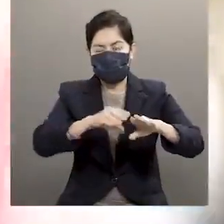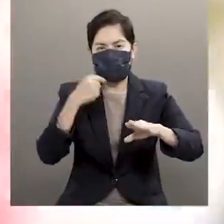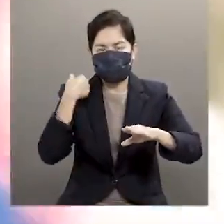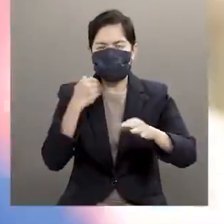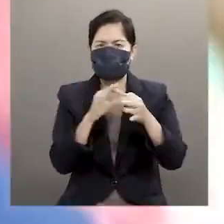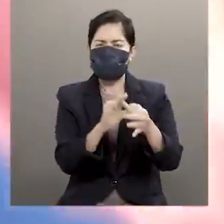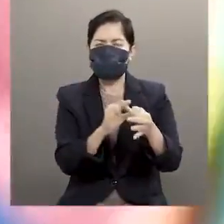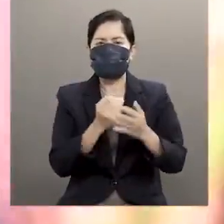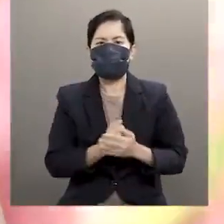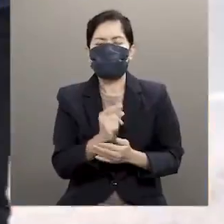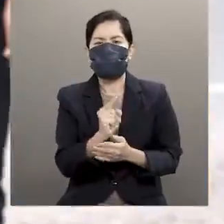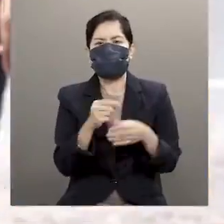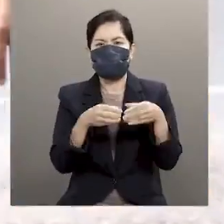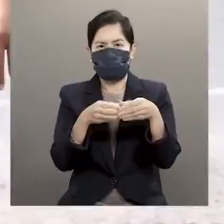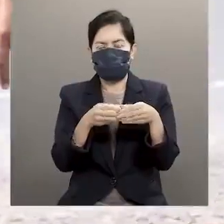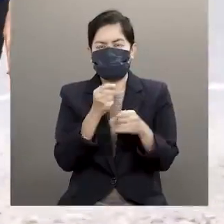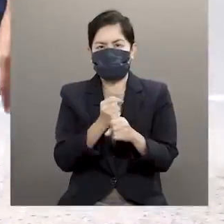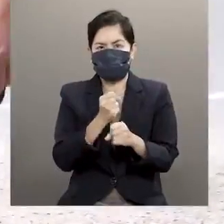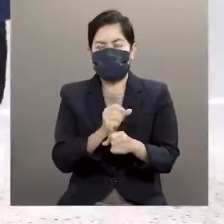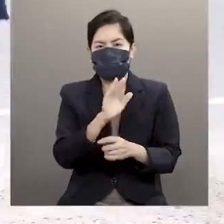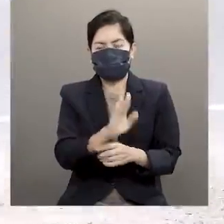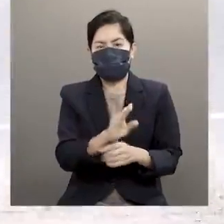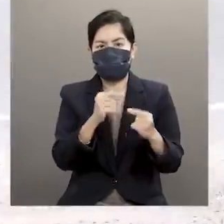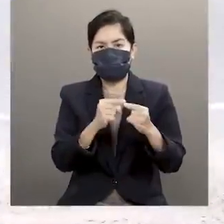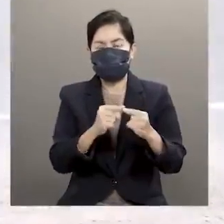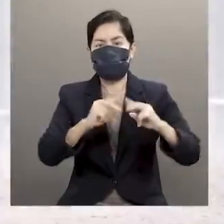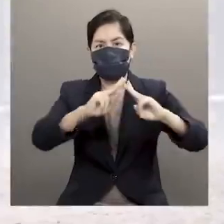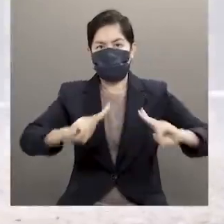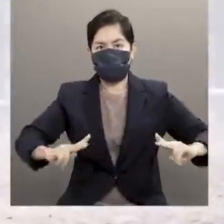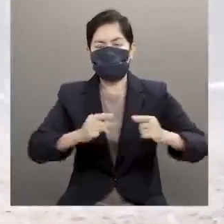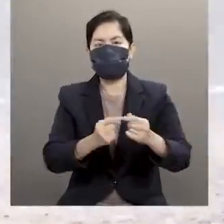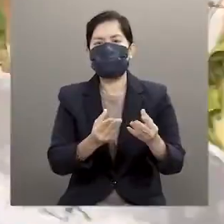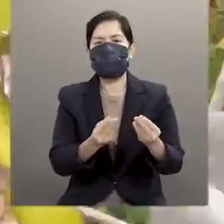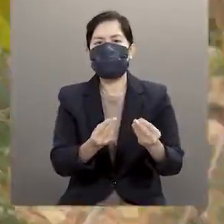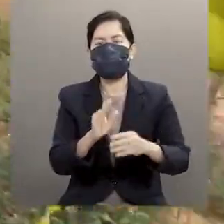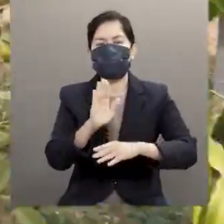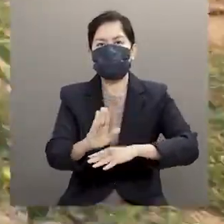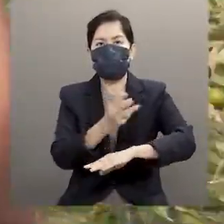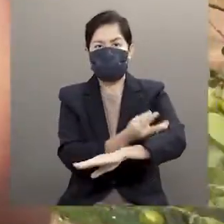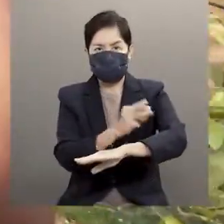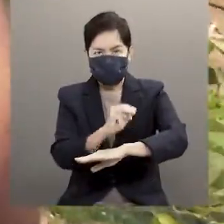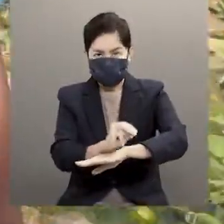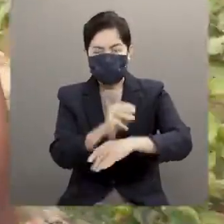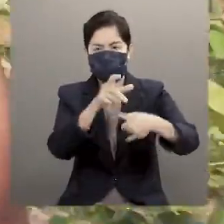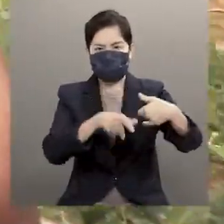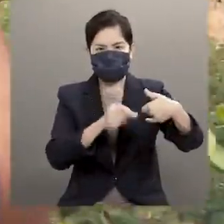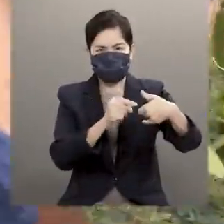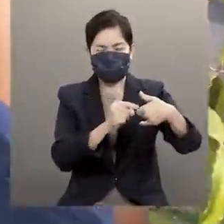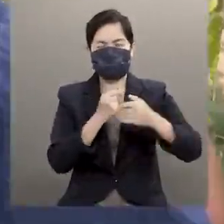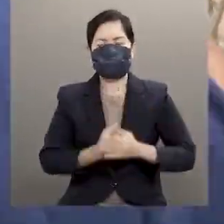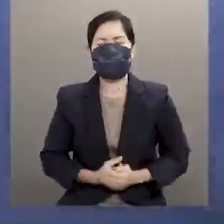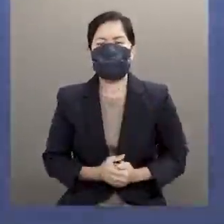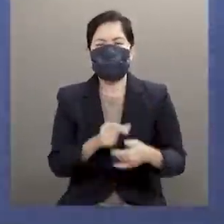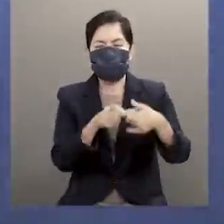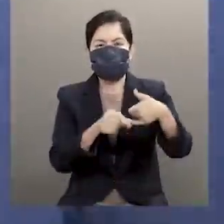เจ้านาที่สำนักงานการปฏิรูปทดินจัหดมหาสรรคามหน่งในนั้นคือ คุวธิชัยวงภาพครับคุวุธิชับอกกราวว่าพล